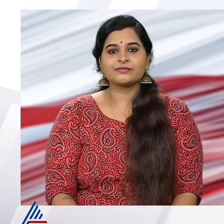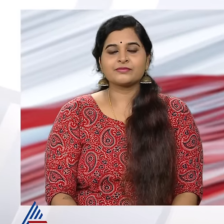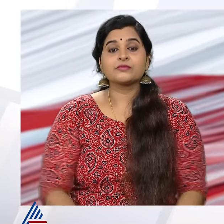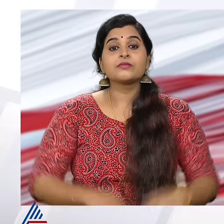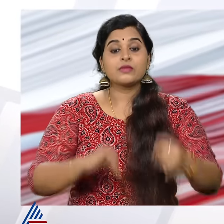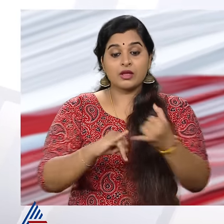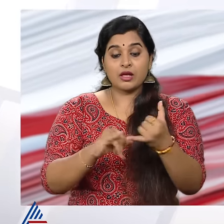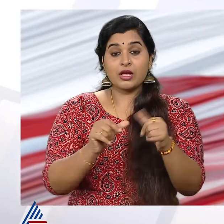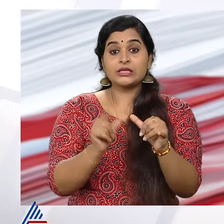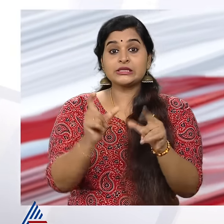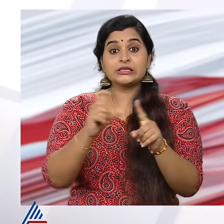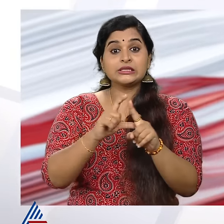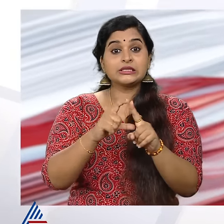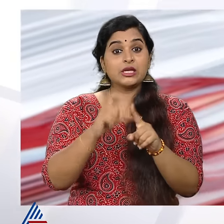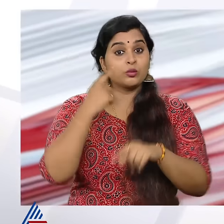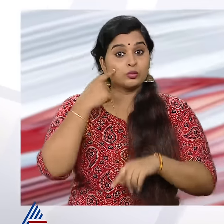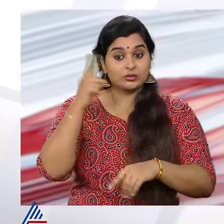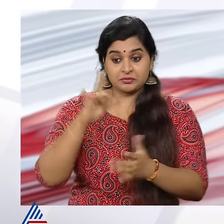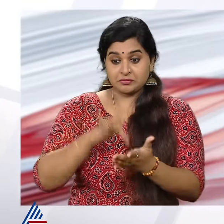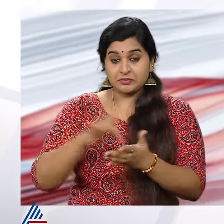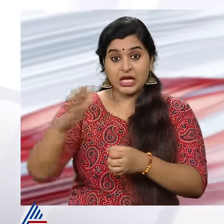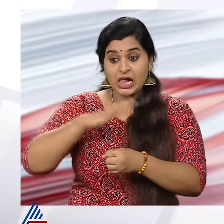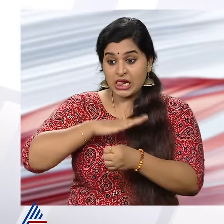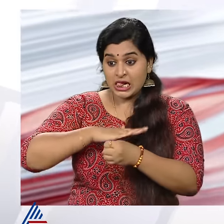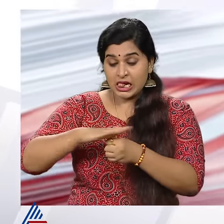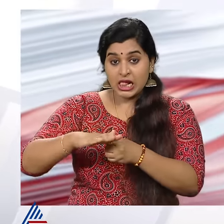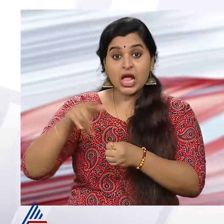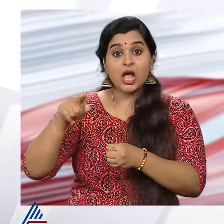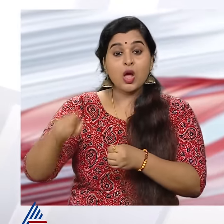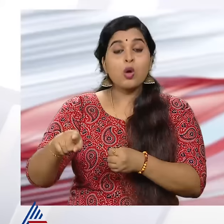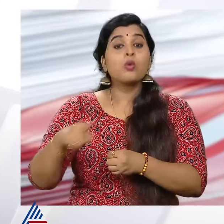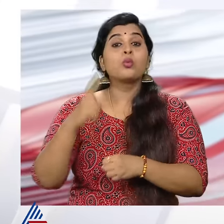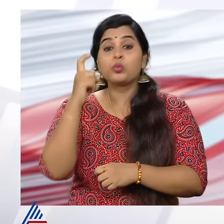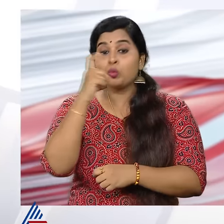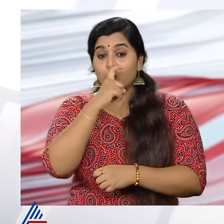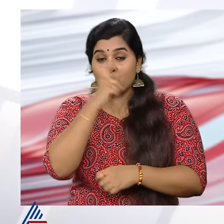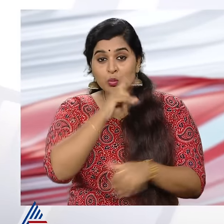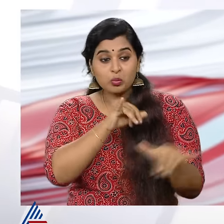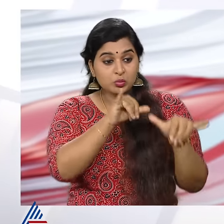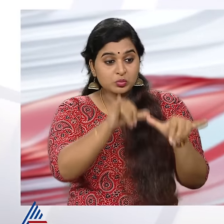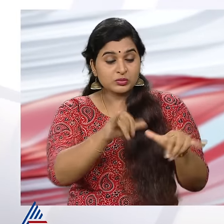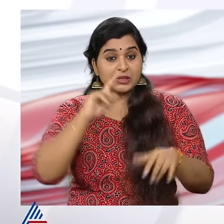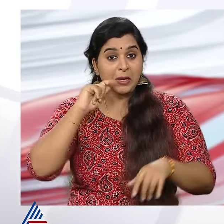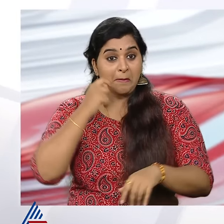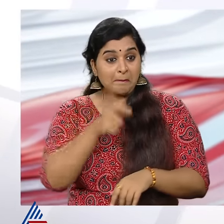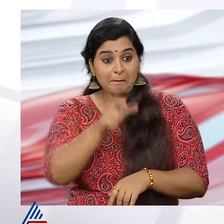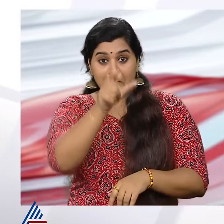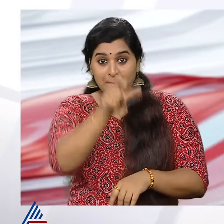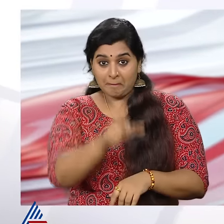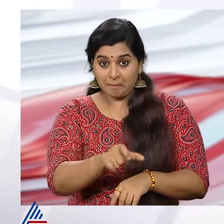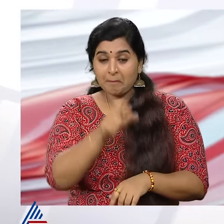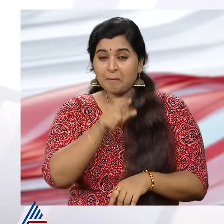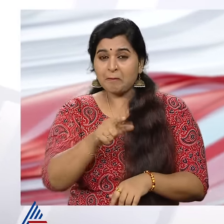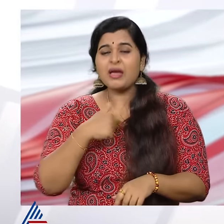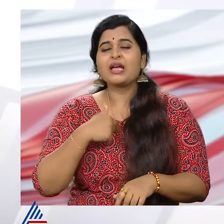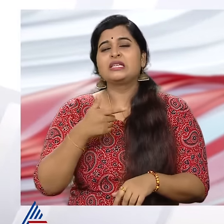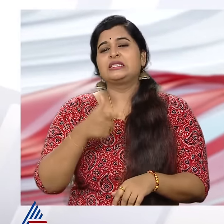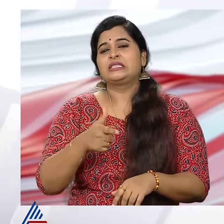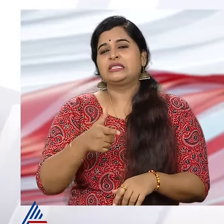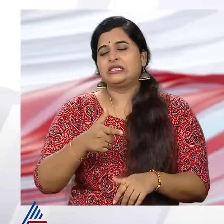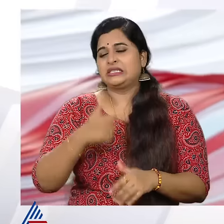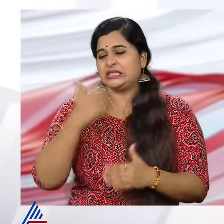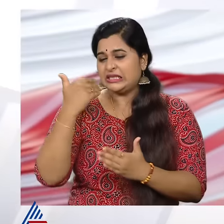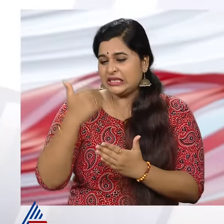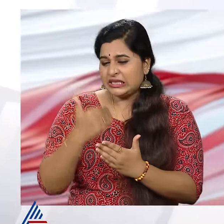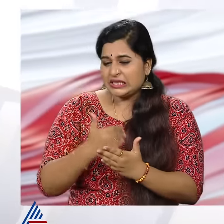സൗദിയിൽ വധശിക്ഷയ്ക്ക് വിധിക്കപ്പെട്ട് ജയിലിൽ കഴിയുന്ന കോഴിക്കോട് ഫറോക്ക് സ്വദേശി അബ്ദുൾ റഹീമിന്റെ മോചനത്തിന് പണം സ്വരൂപിക്കാൻ ഭിക്ഷയാചിച്ച് ബോബി